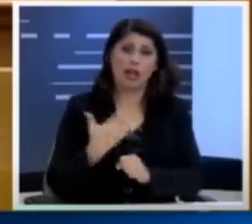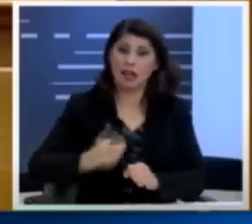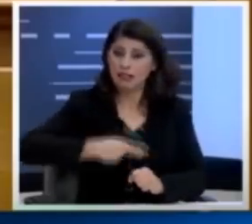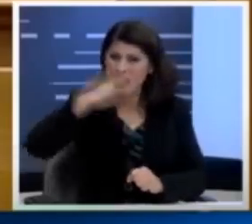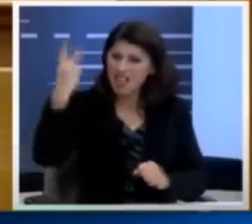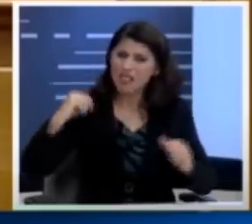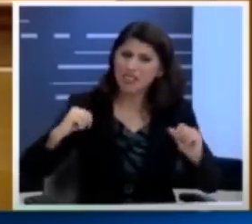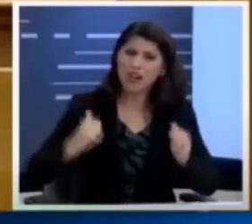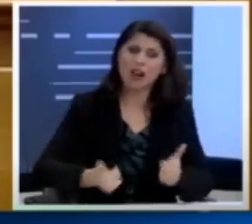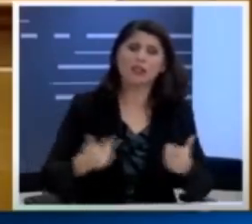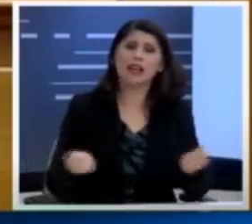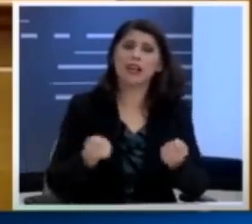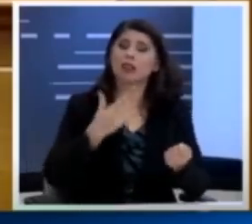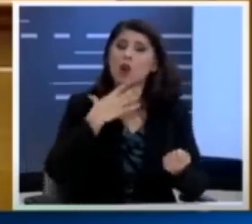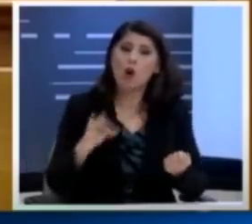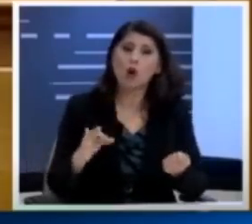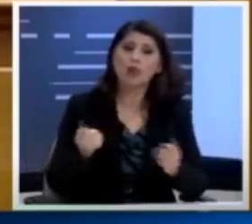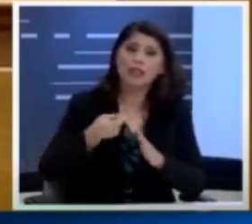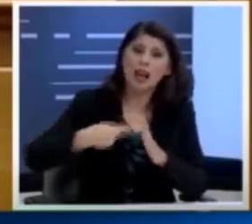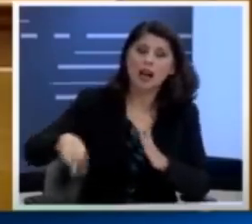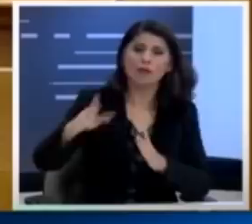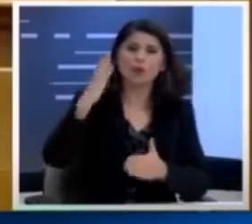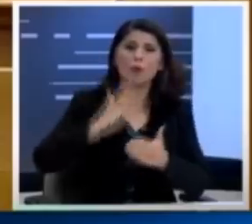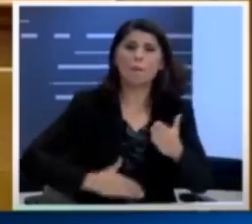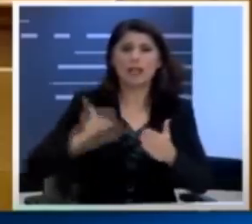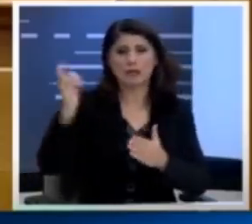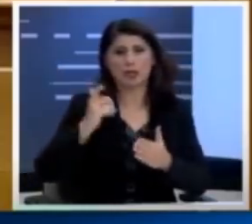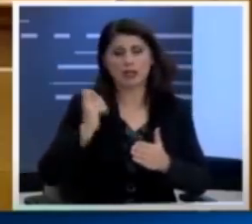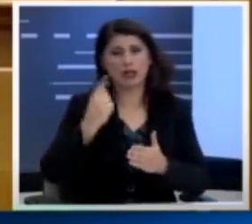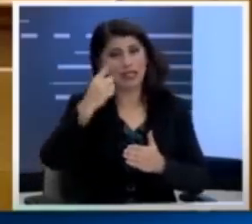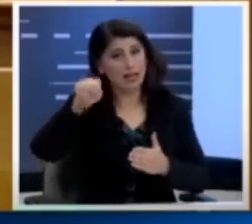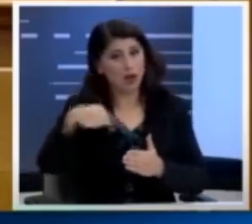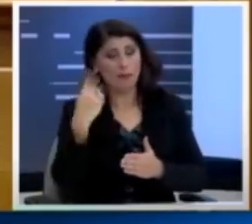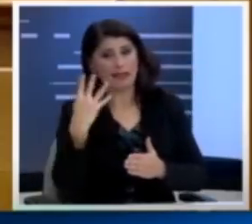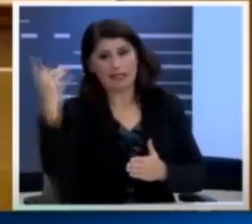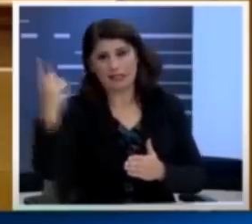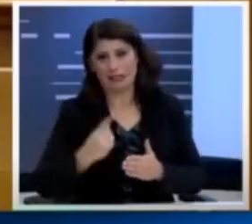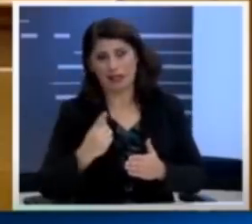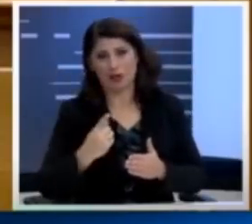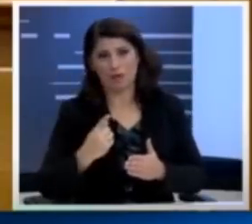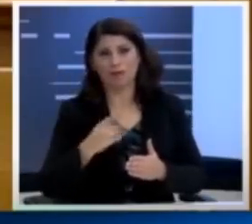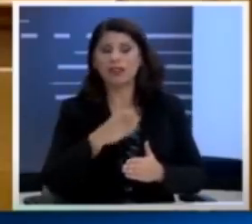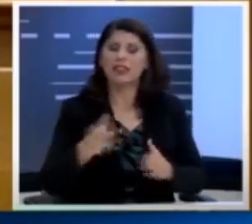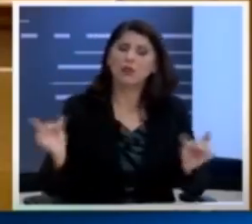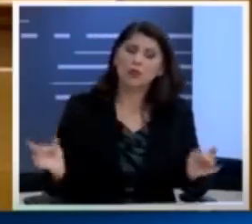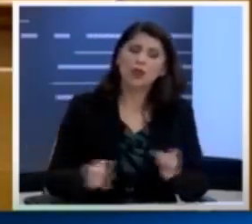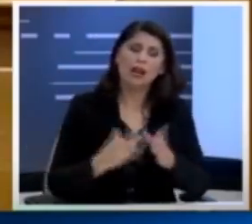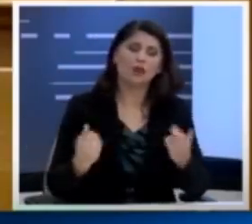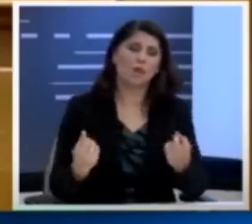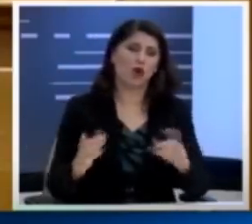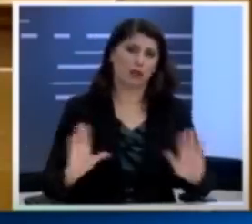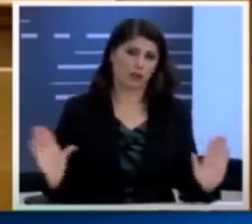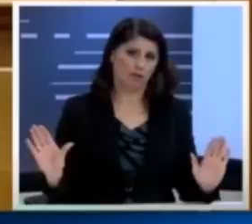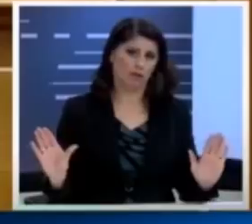το θράσος να κάνετε λόγο για αύξηση του μέσου μισθού κατά 1,4%. Είναι τουλάχιστον